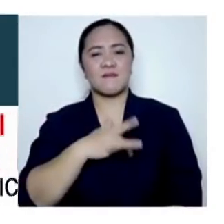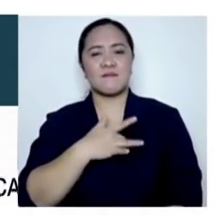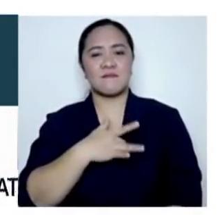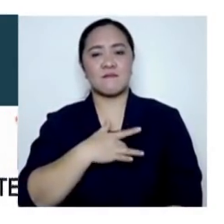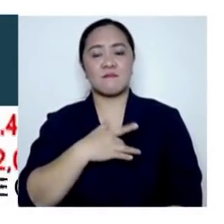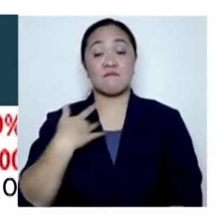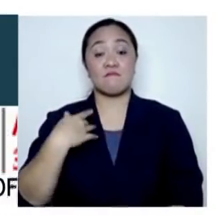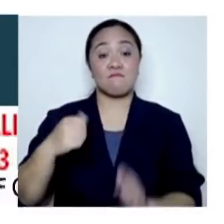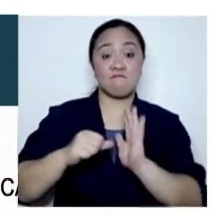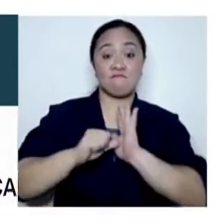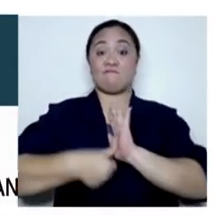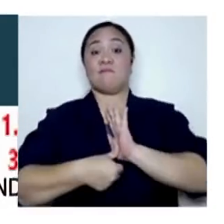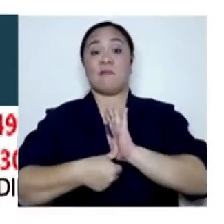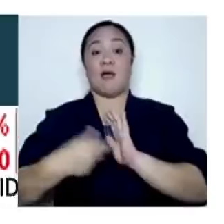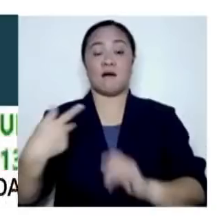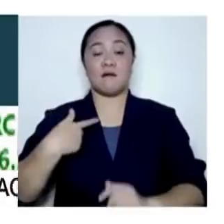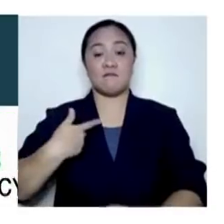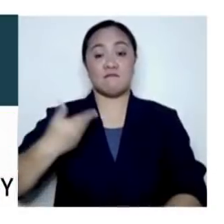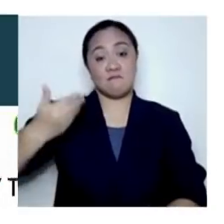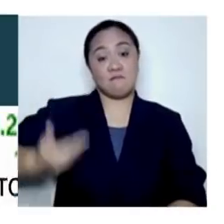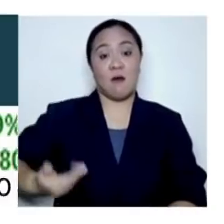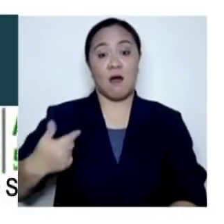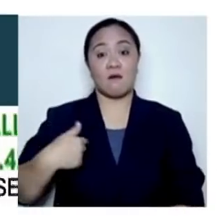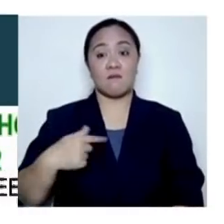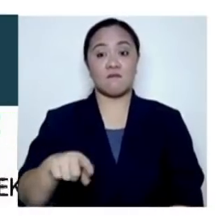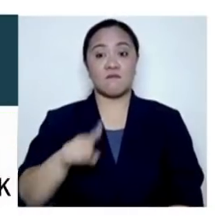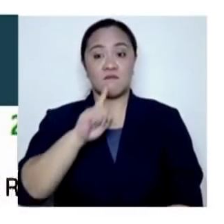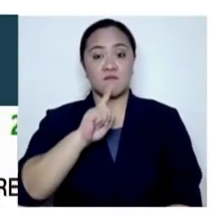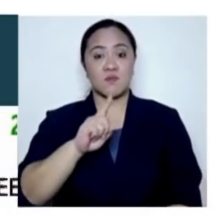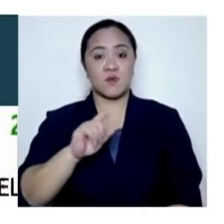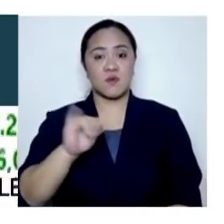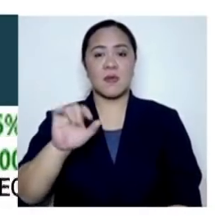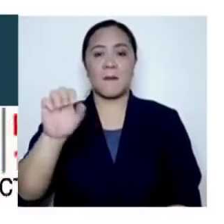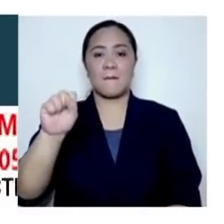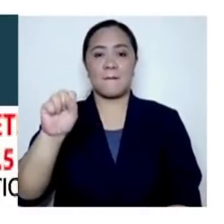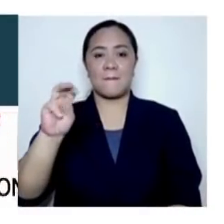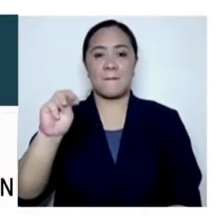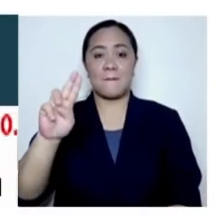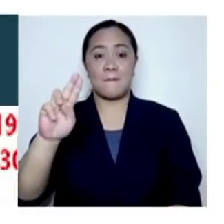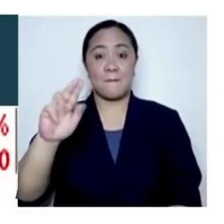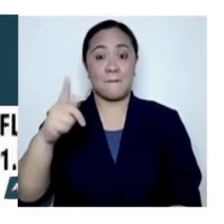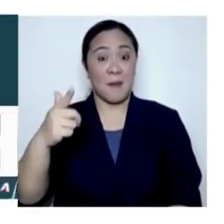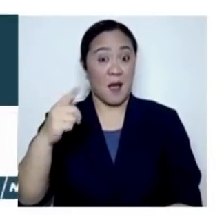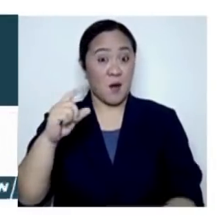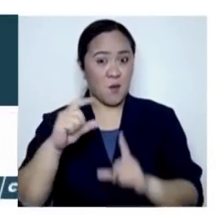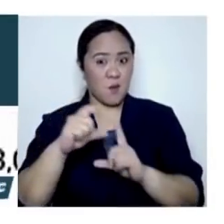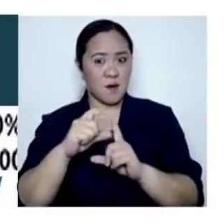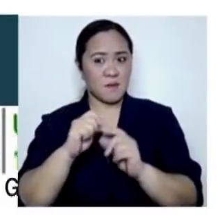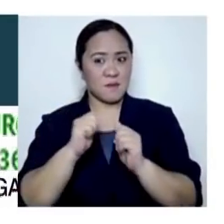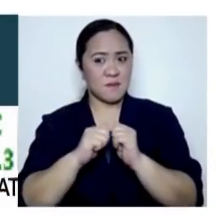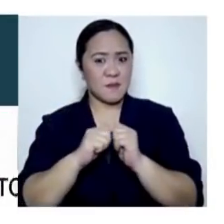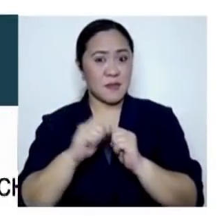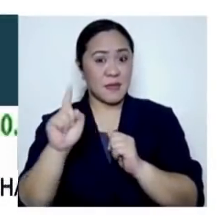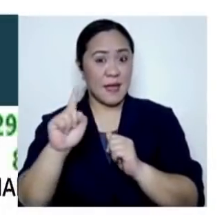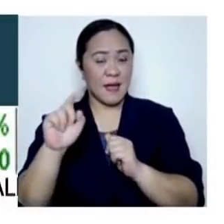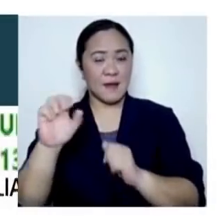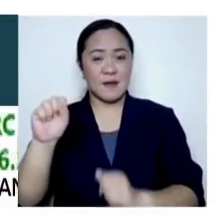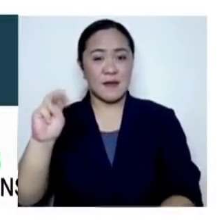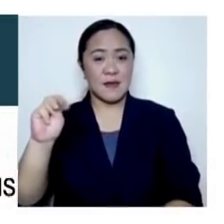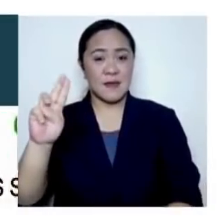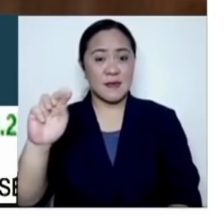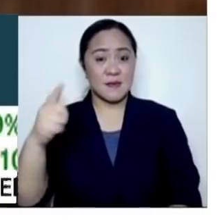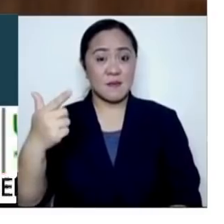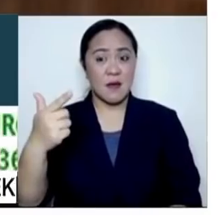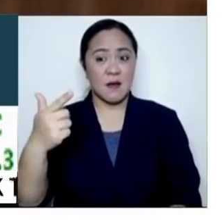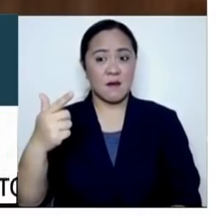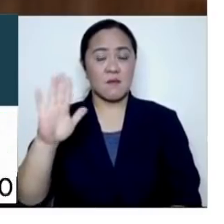impression or give off this impression smug. That smug is a word. Smug. Above the hearing. Go ahead. They're very smug. They think that they're